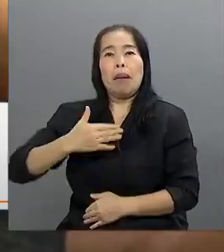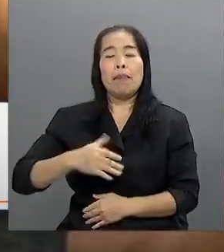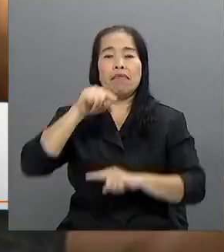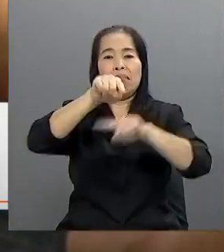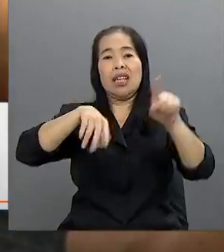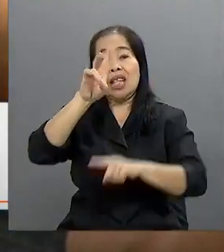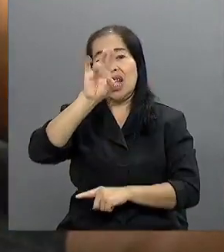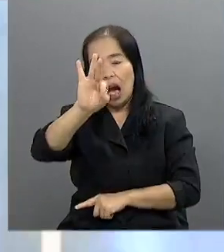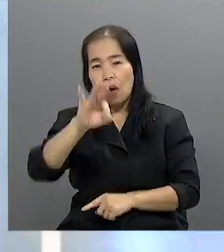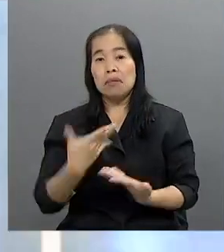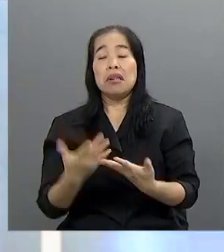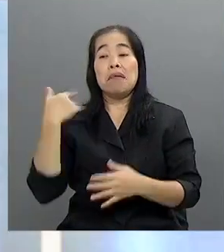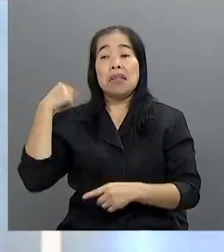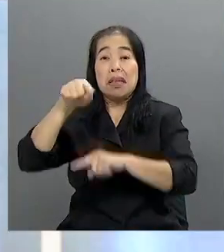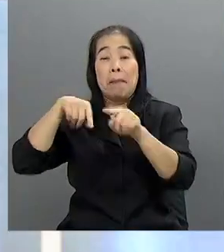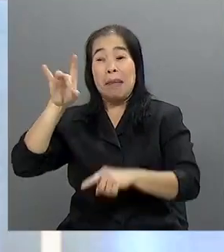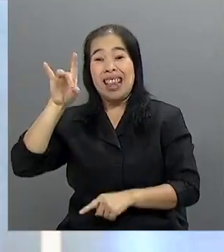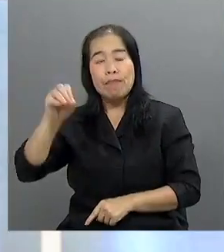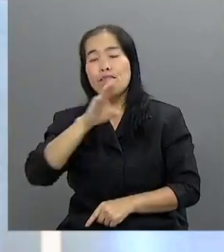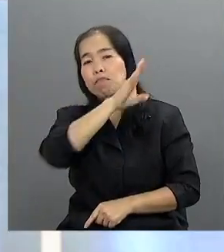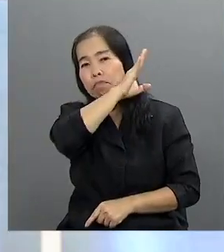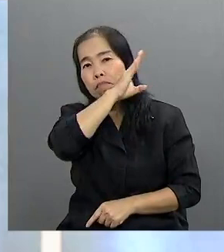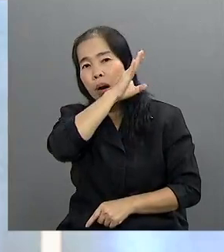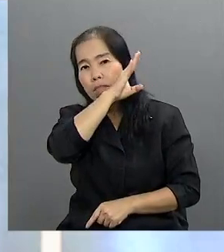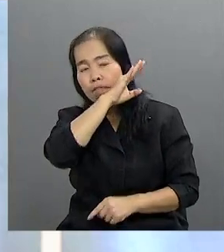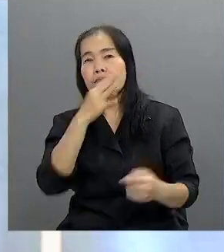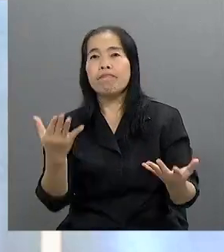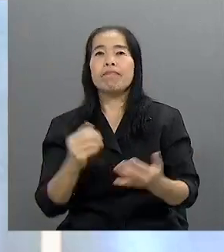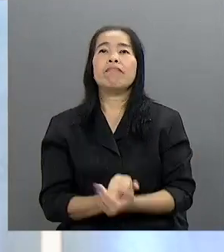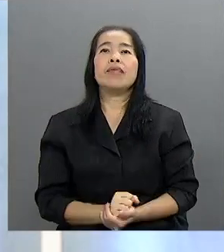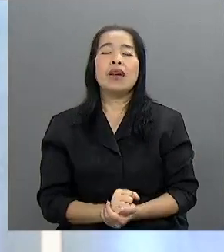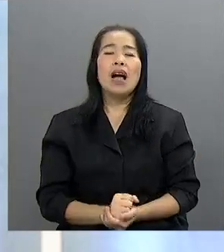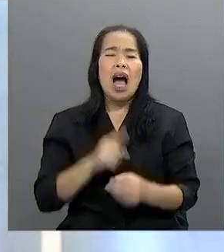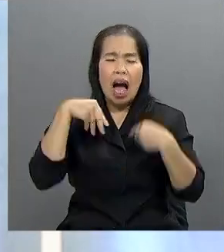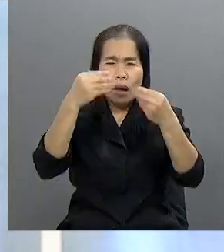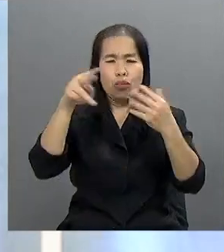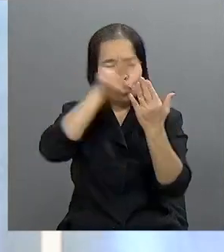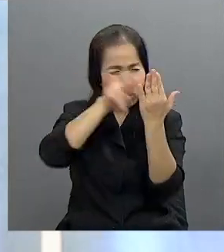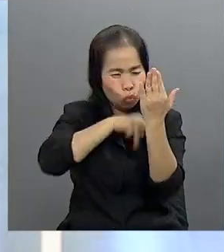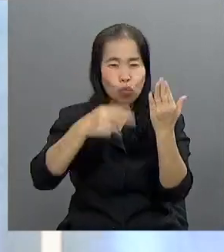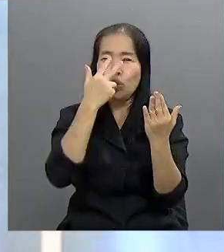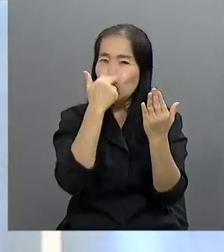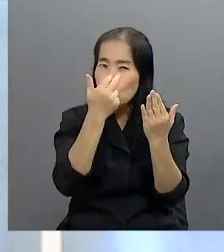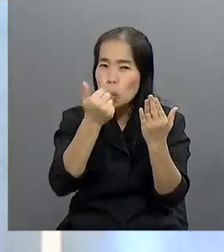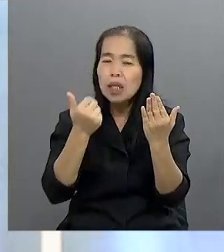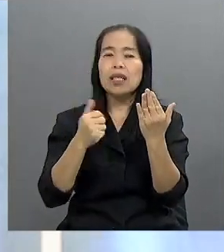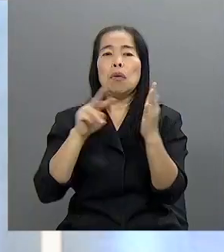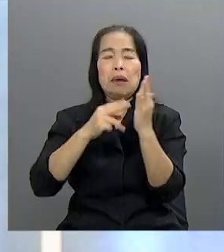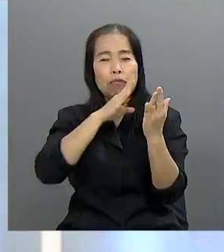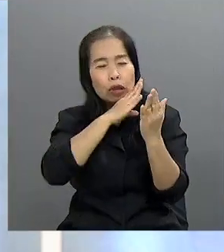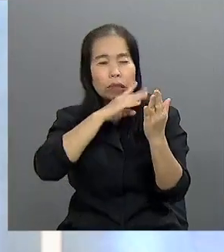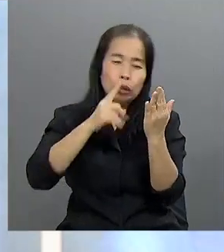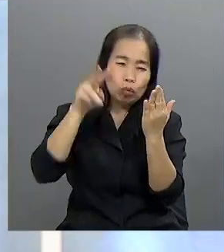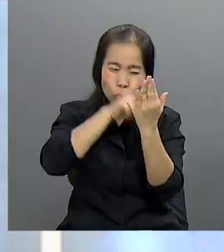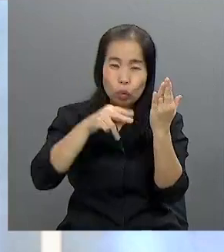ะครับไม่เป็นข่าวจริงมีแค่ 20% ที่เป็นเรื่องจริงนะครับดังนั้นต้องตรวจสอบกันให้ดีนิดนึงก่อนที่จะมีการแชร์ออกไปหรือถ้าหากว่าพิมพ์ข้อ